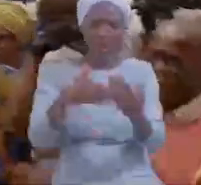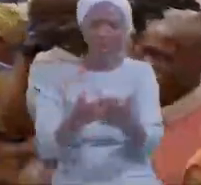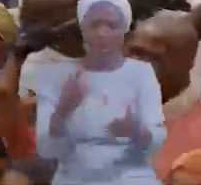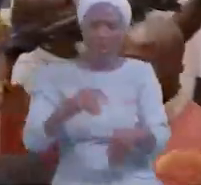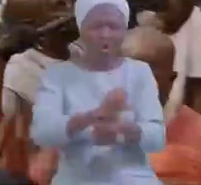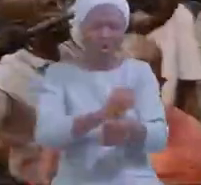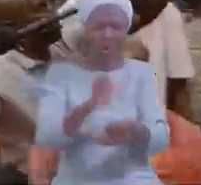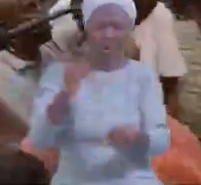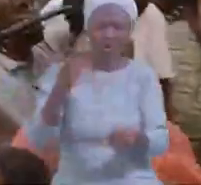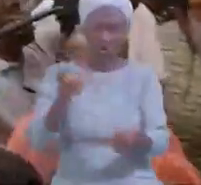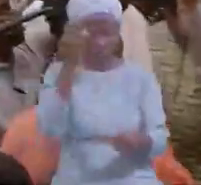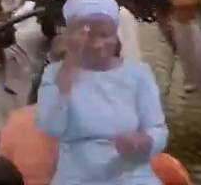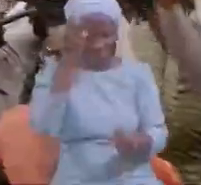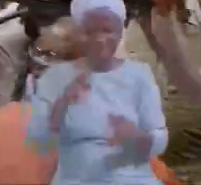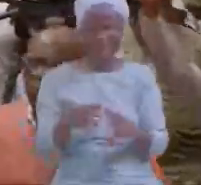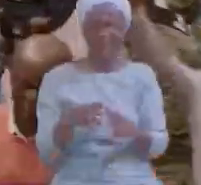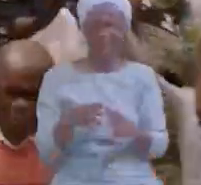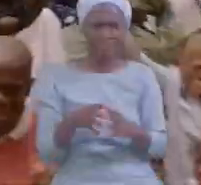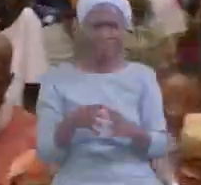diable.